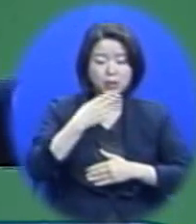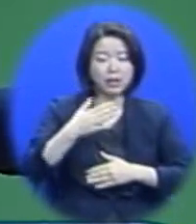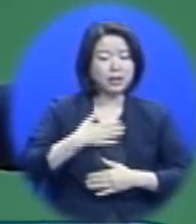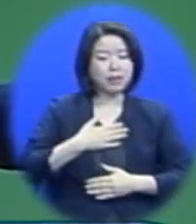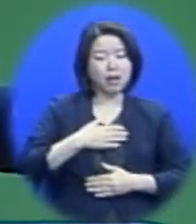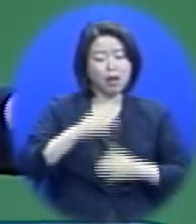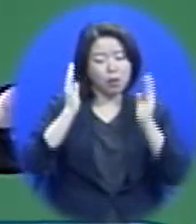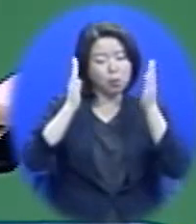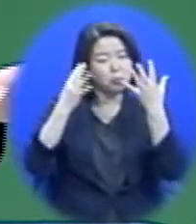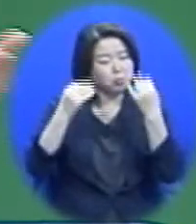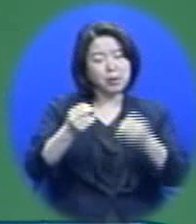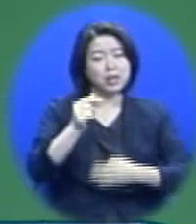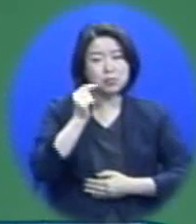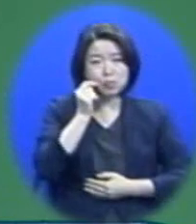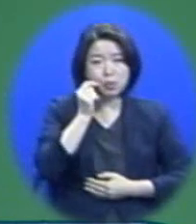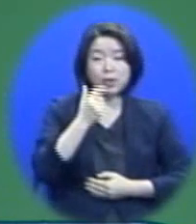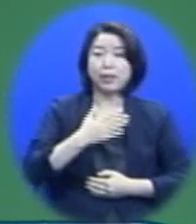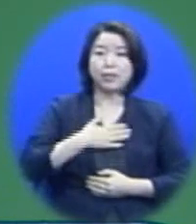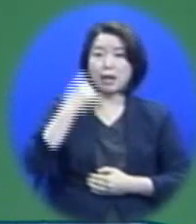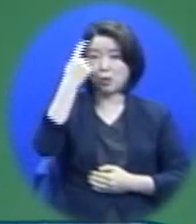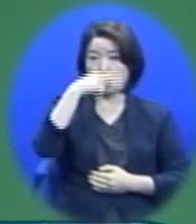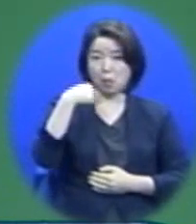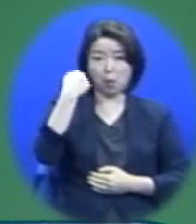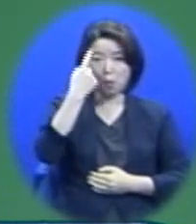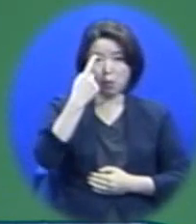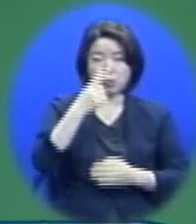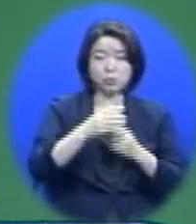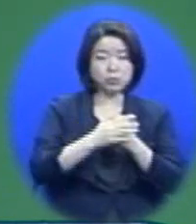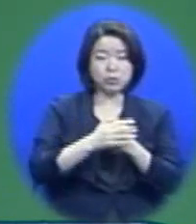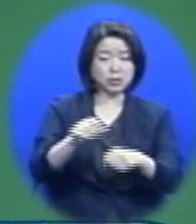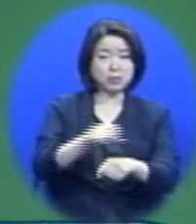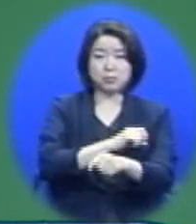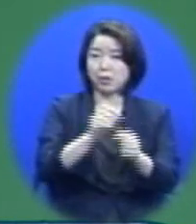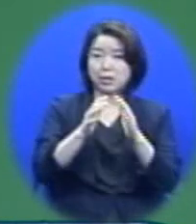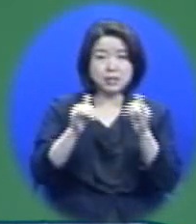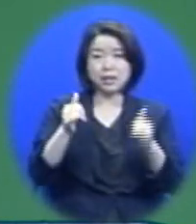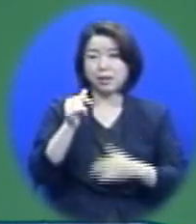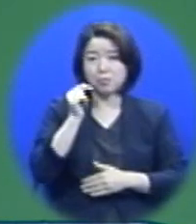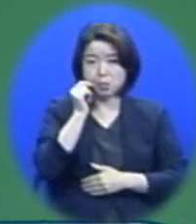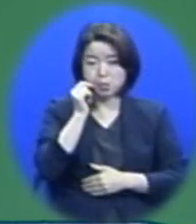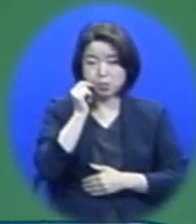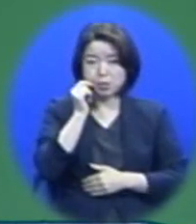많이 못했다, 나는 뭐 인물이 뭐 특별한 사람이 못 된다,